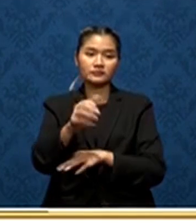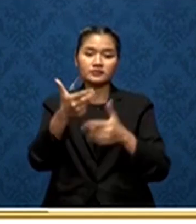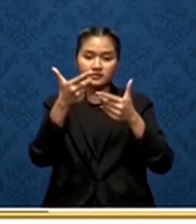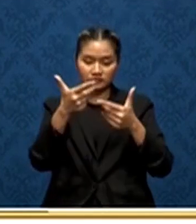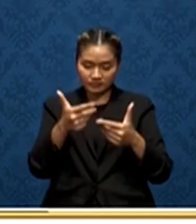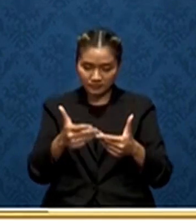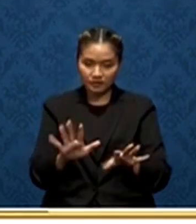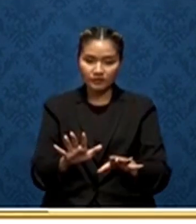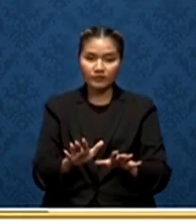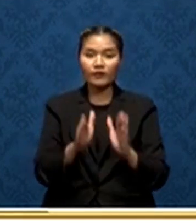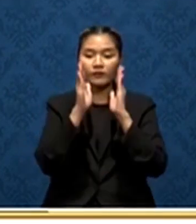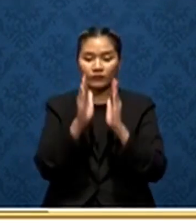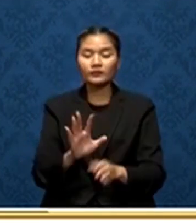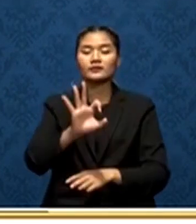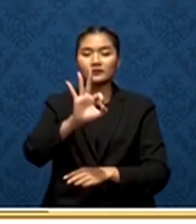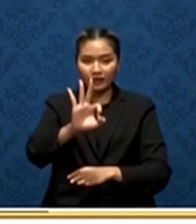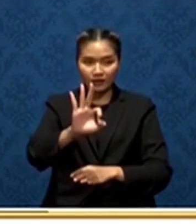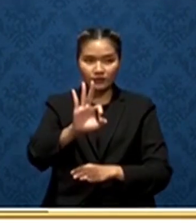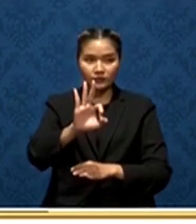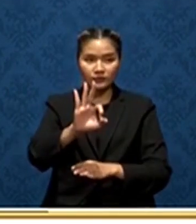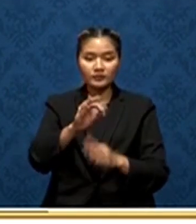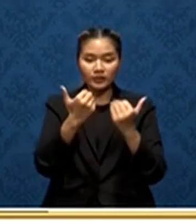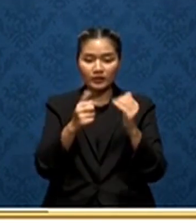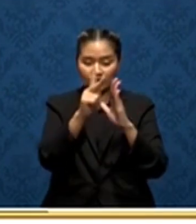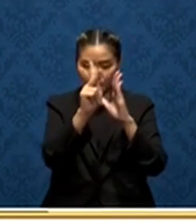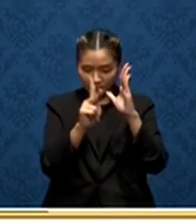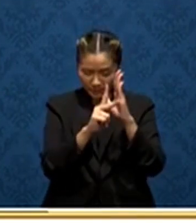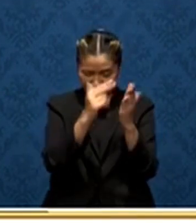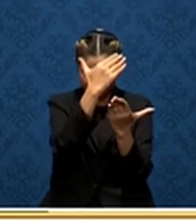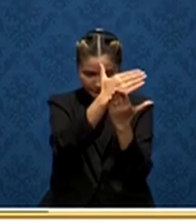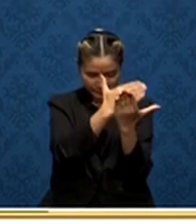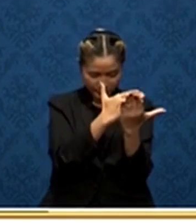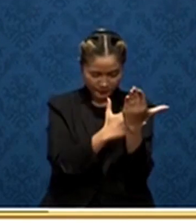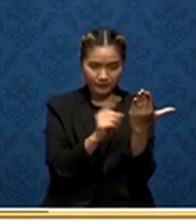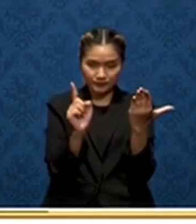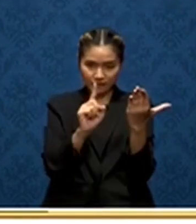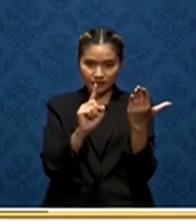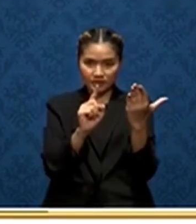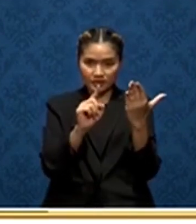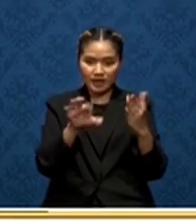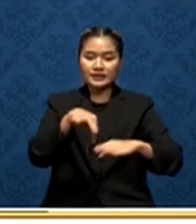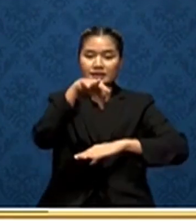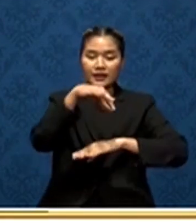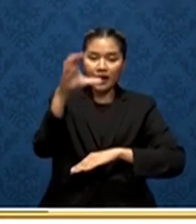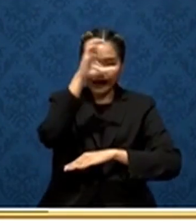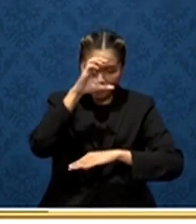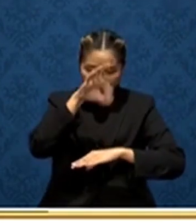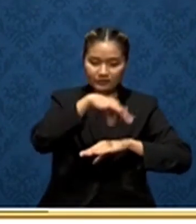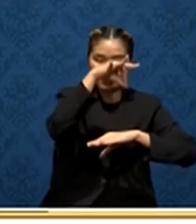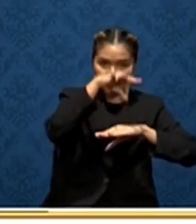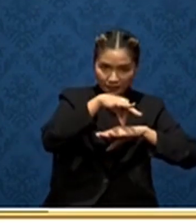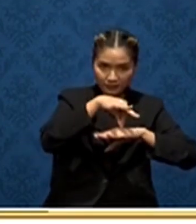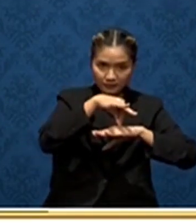เขียนว่าให้กรรมการนโยบายเป็นคนสรรหาและแต่งตั้งและถอดถอนผู้อำนวยการ